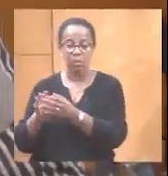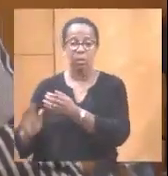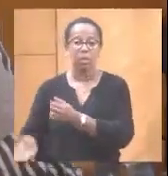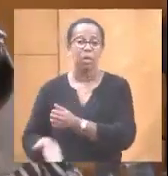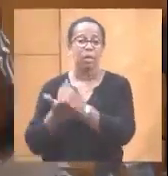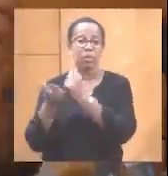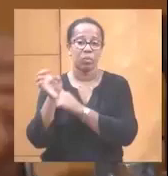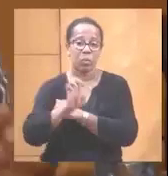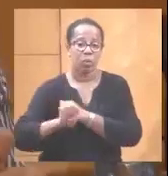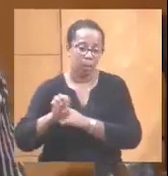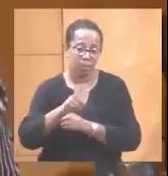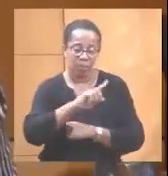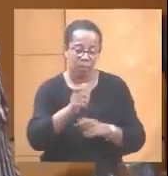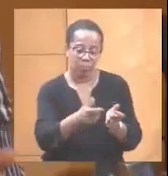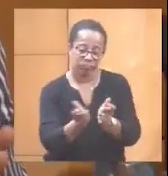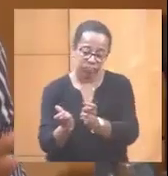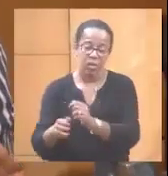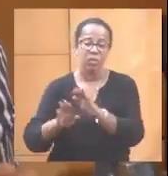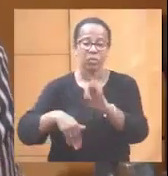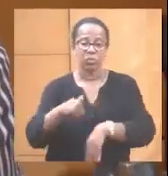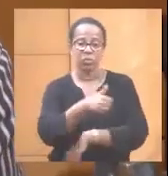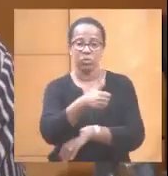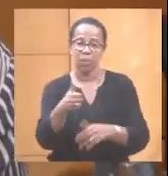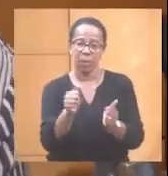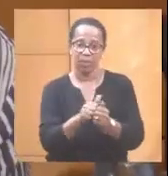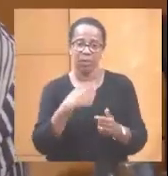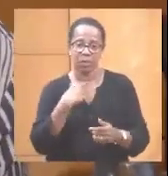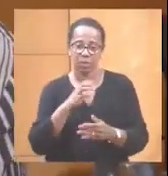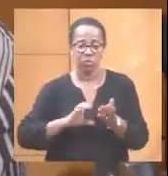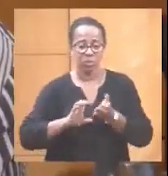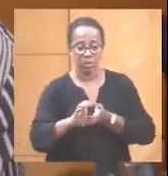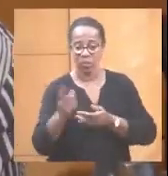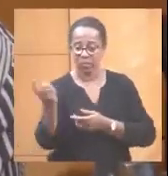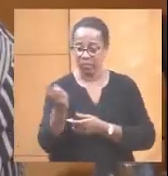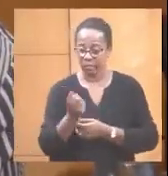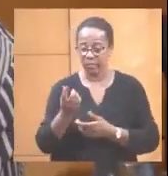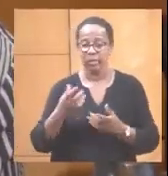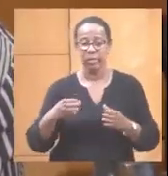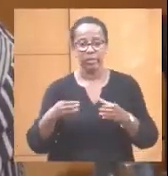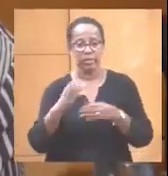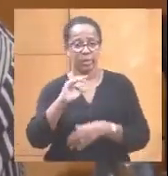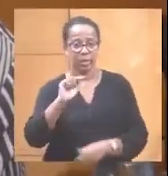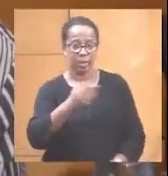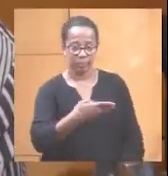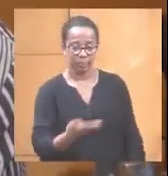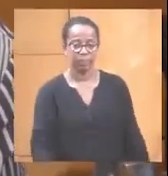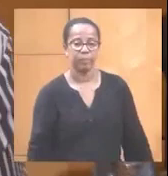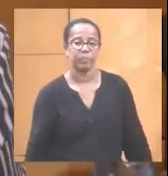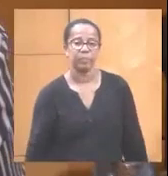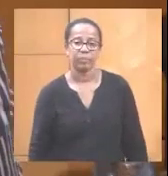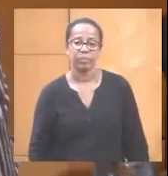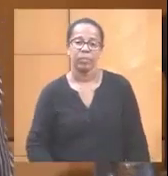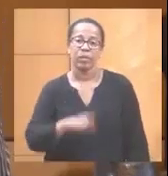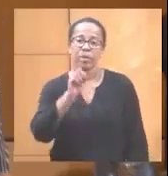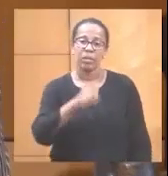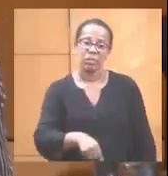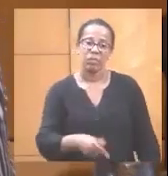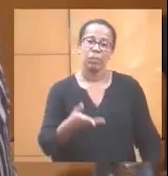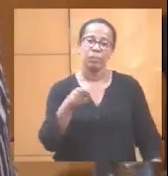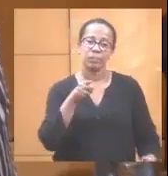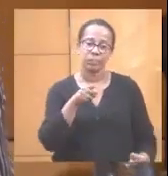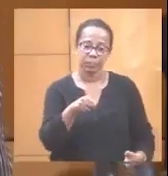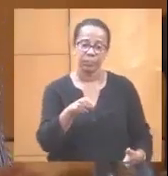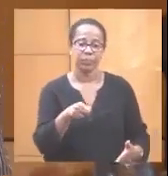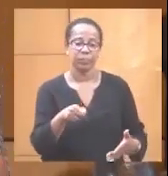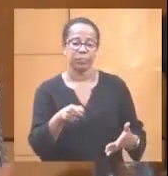simplement que les instituts fonctionnent uniquement avec les dotations qui sont données par la collectivité. Il faut que ce soit